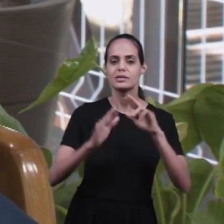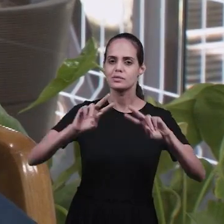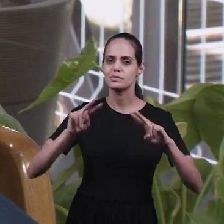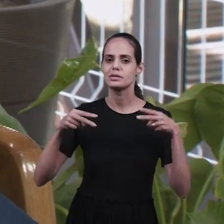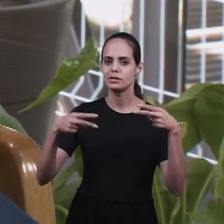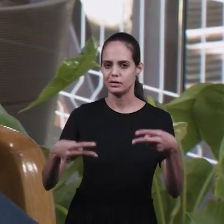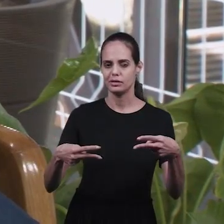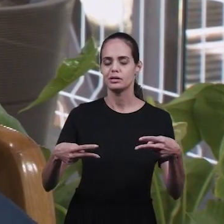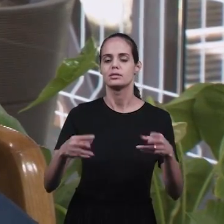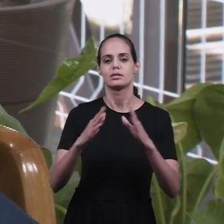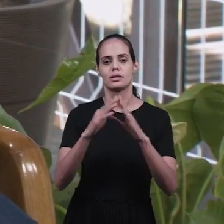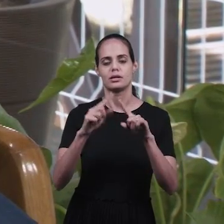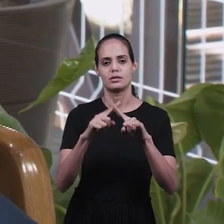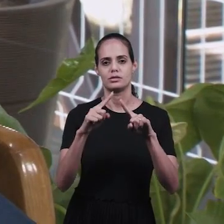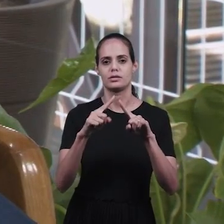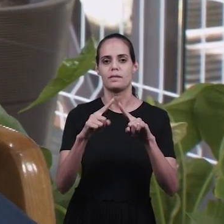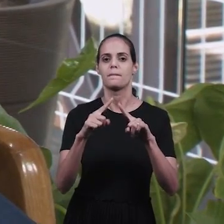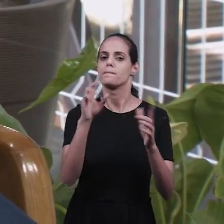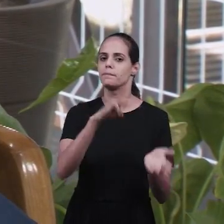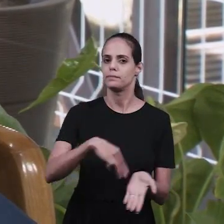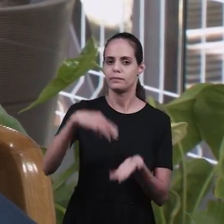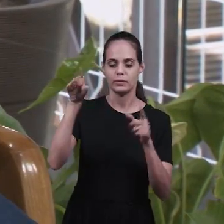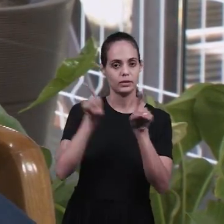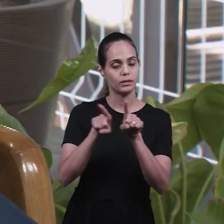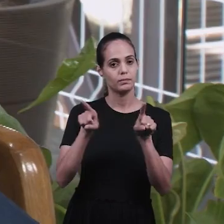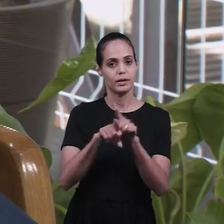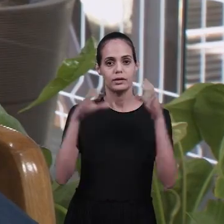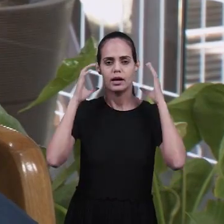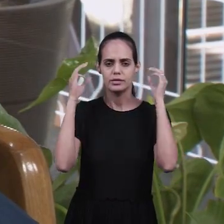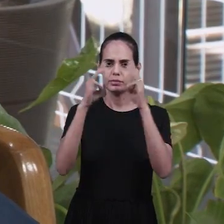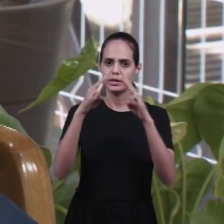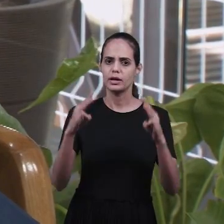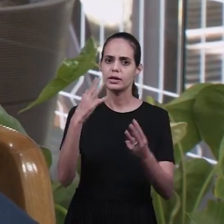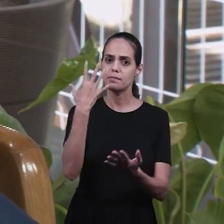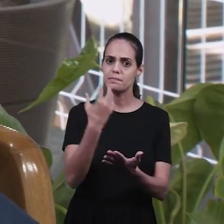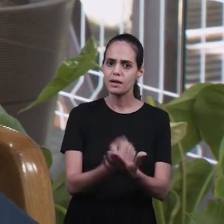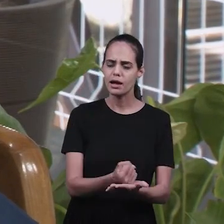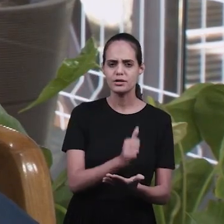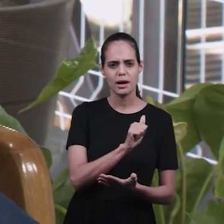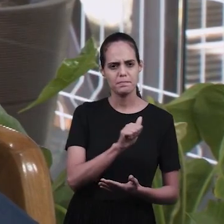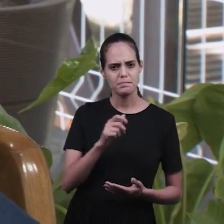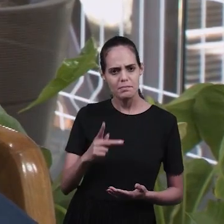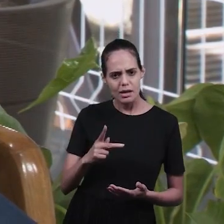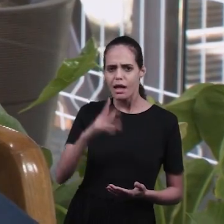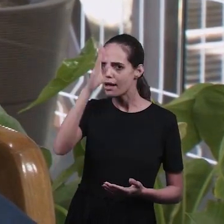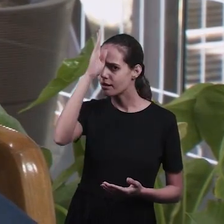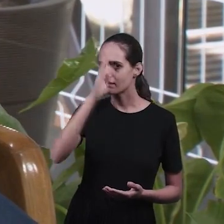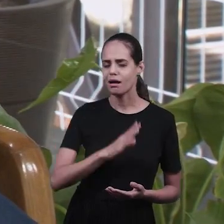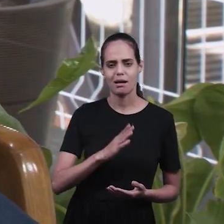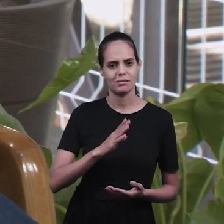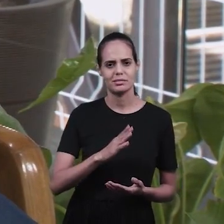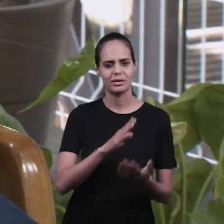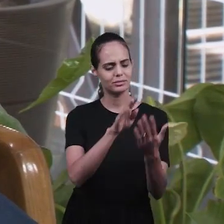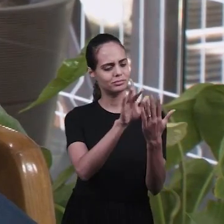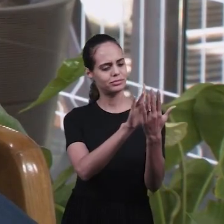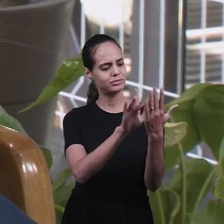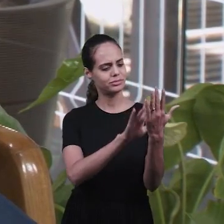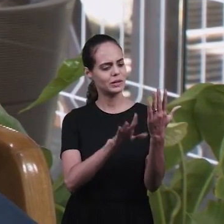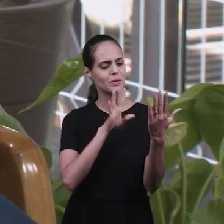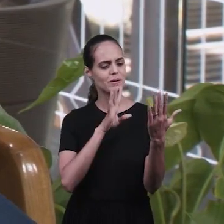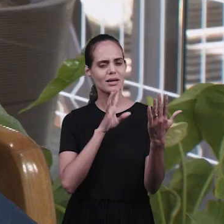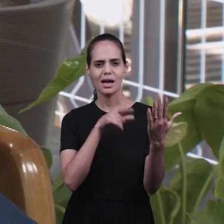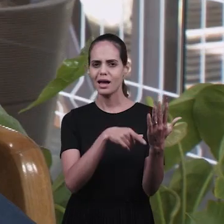réseaux sociaux, accéder au site de l'Église chrétienne Maranatha, de la Radio Manaïm, télécharger les applications sont gratuites, naviguez par